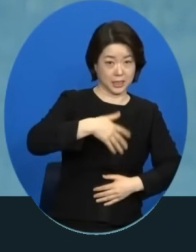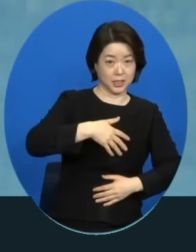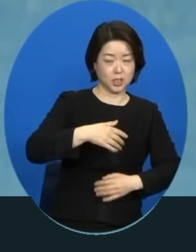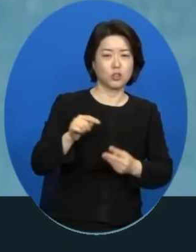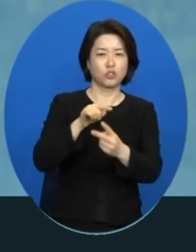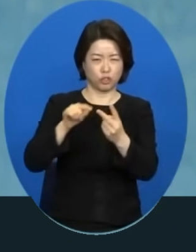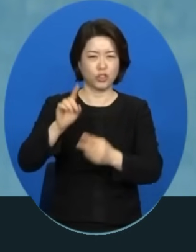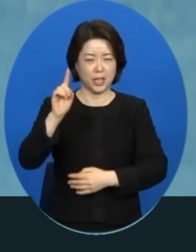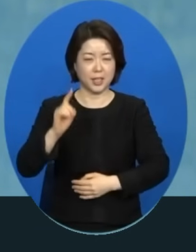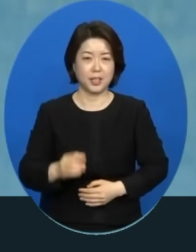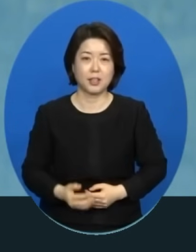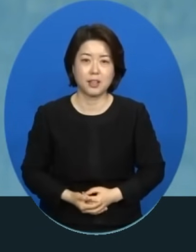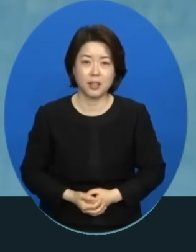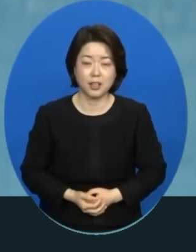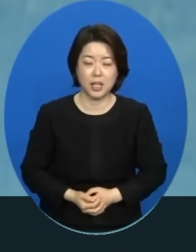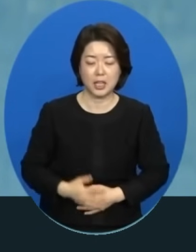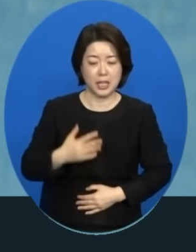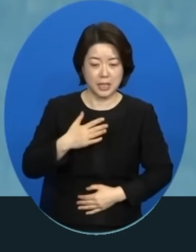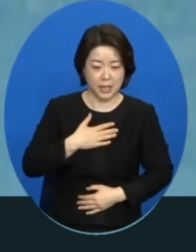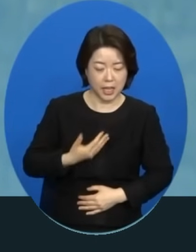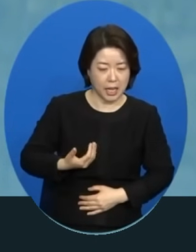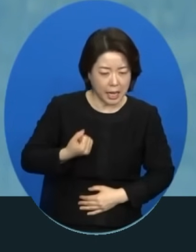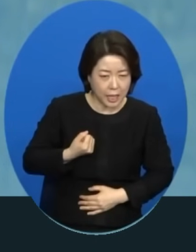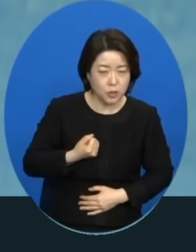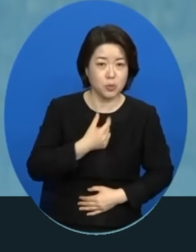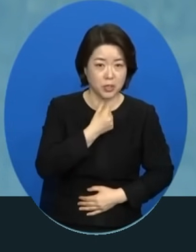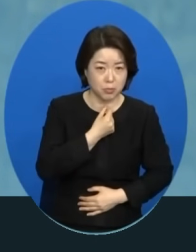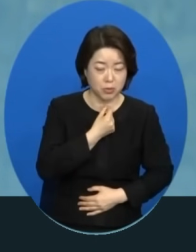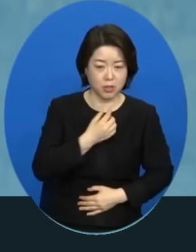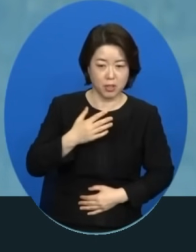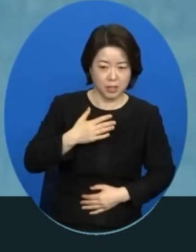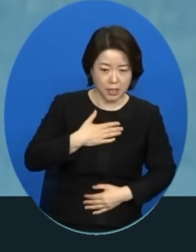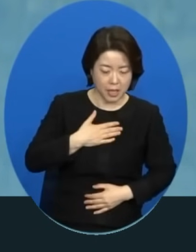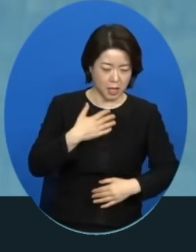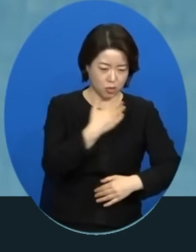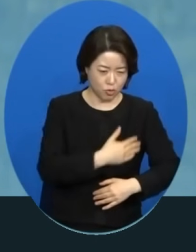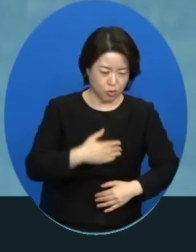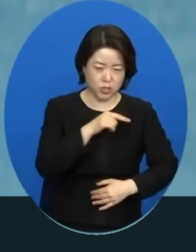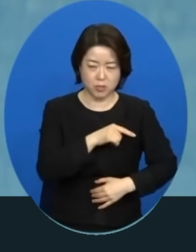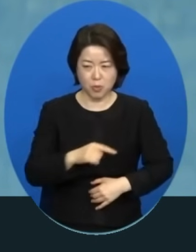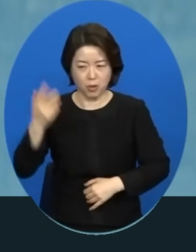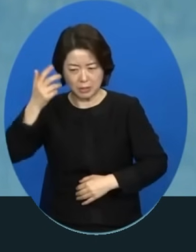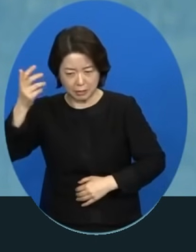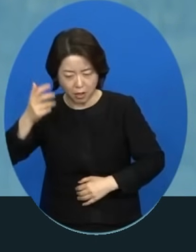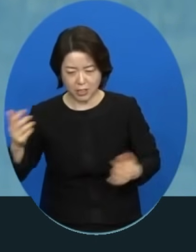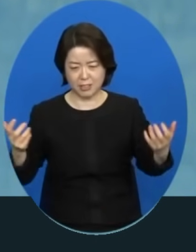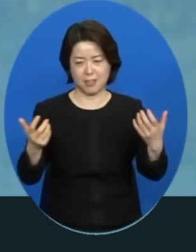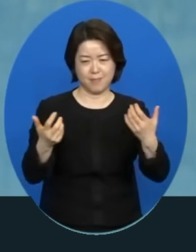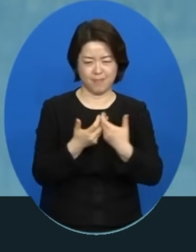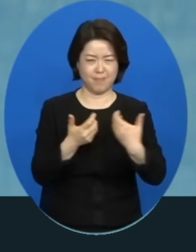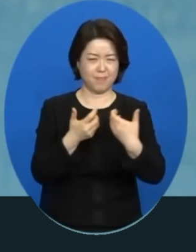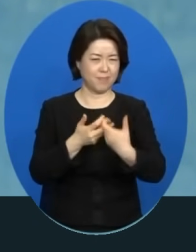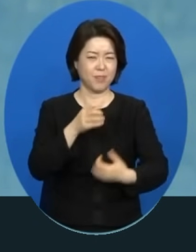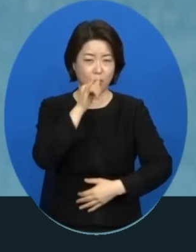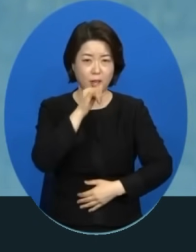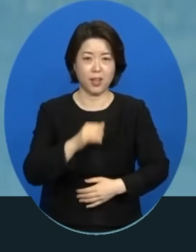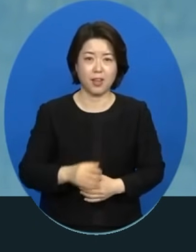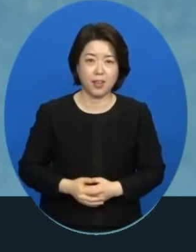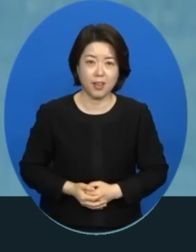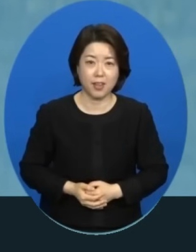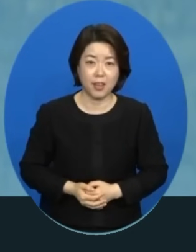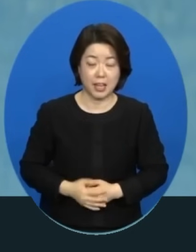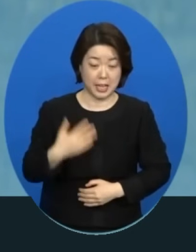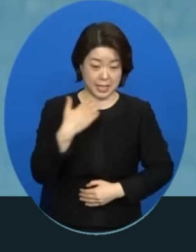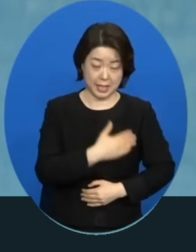때문에 우리의 육신의 소욕과 충돌을 일으키게 되는 거예요. 그래서 이 우리 안에 있는 이 육신의 소욕의